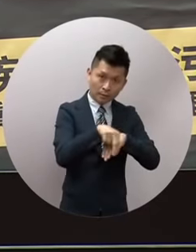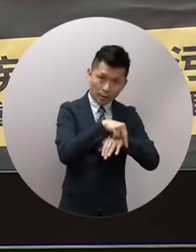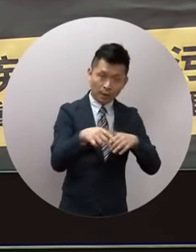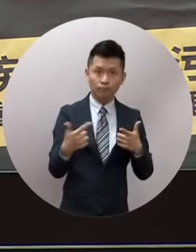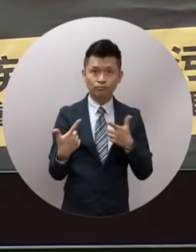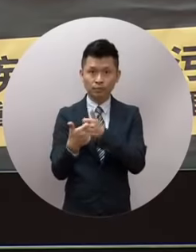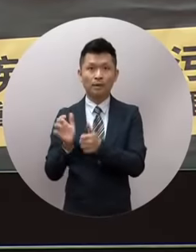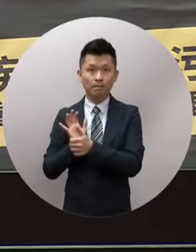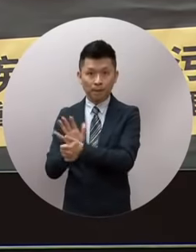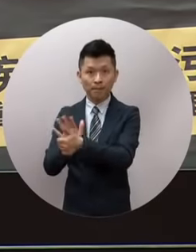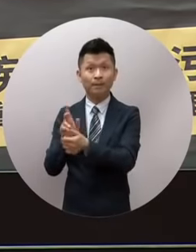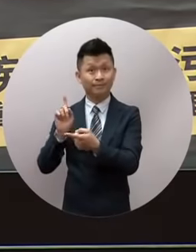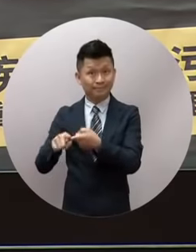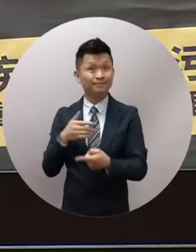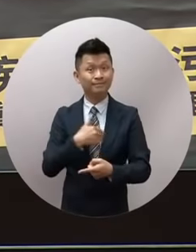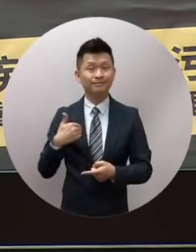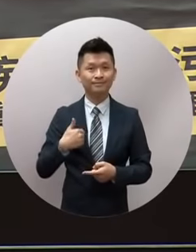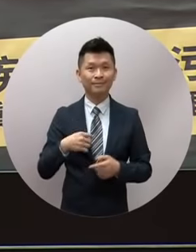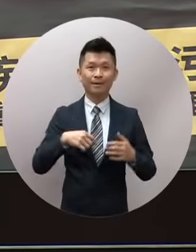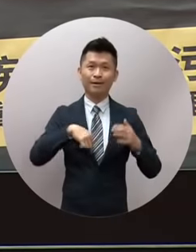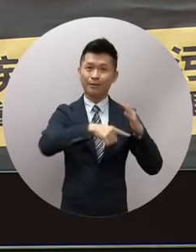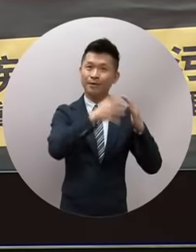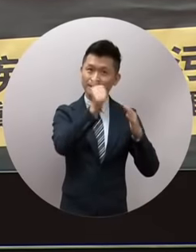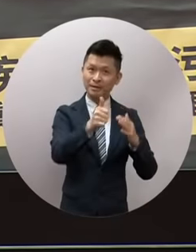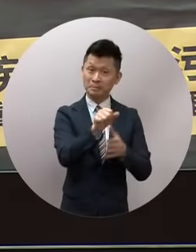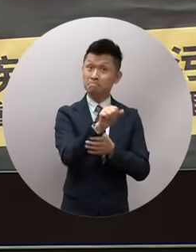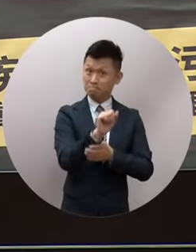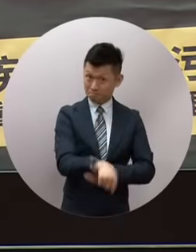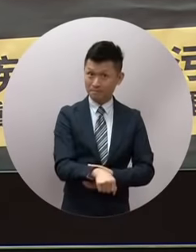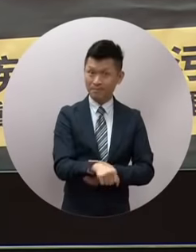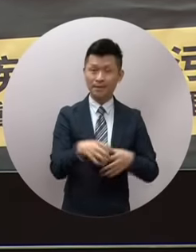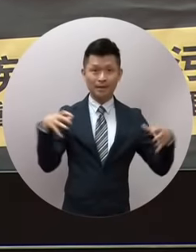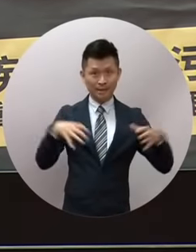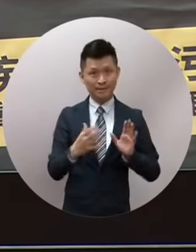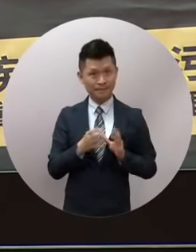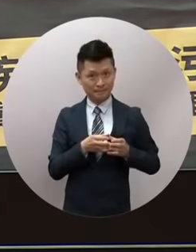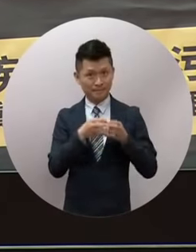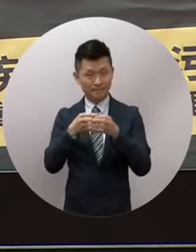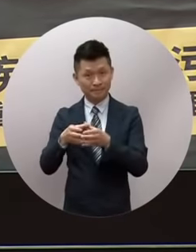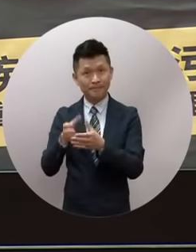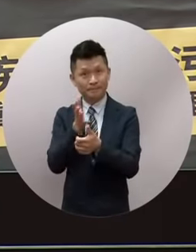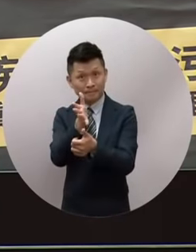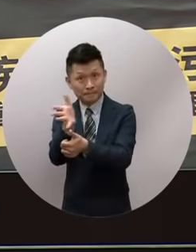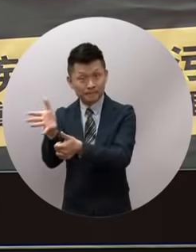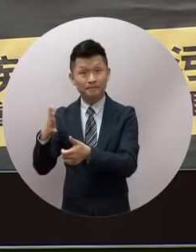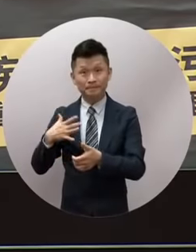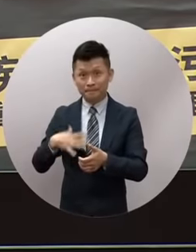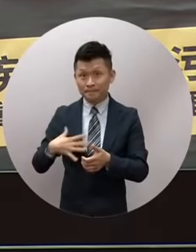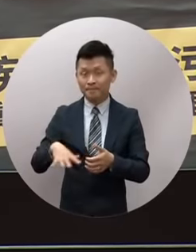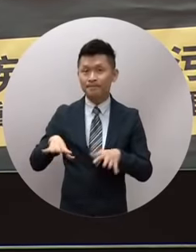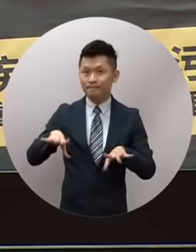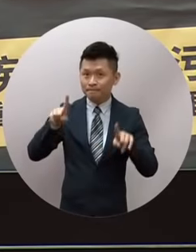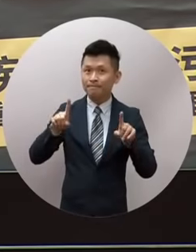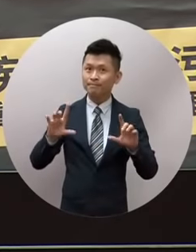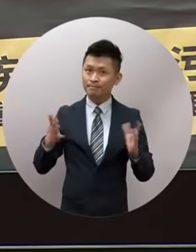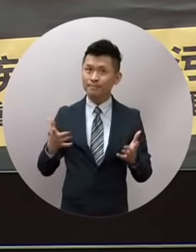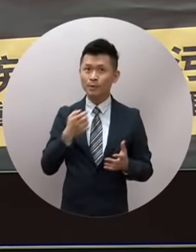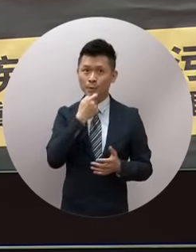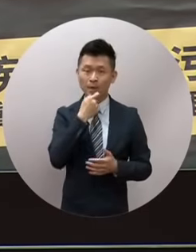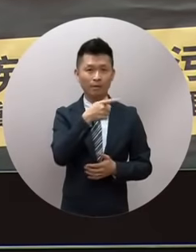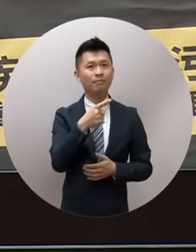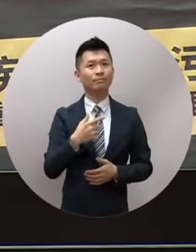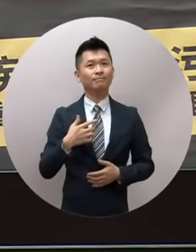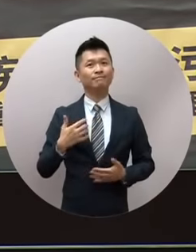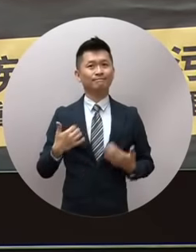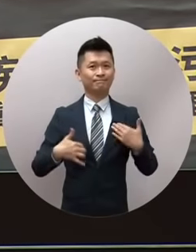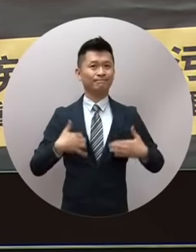得到支持与协助。所以很开心说，院长能够愿意承诺说，我们能够一起来去了解、听见他们的声音，一起来先做到初步的理解，我们非常给予肯定。那我们